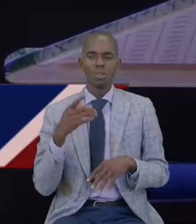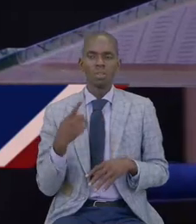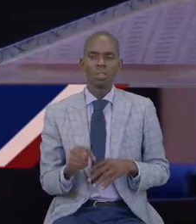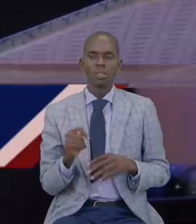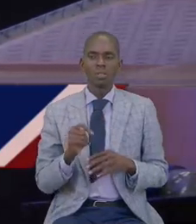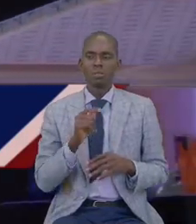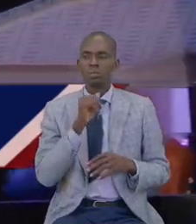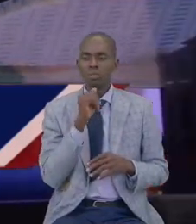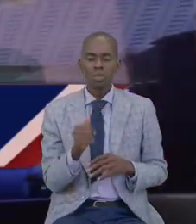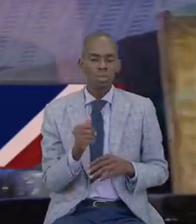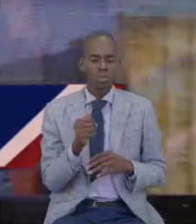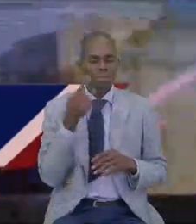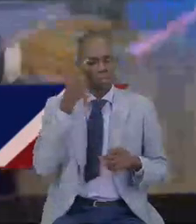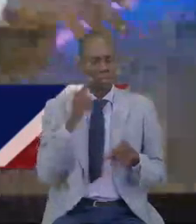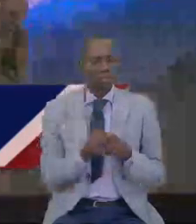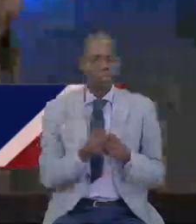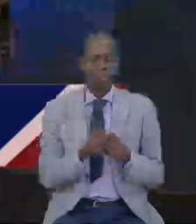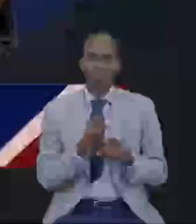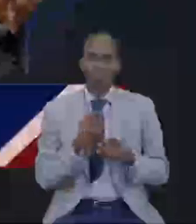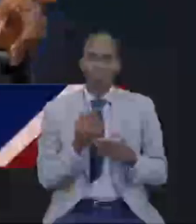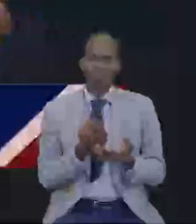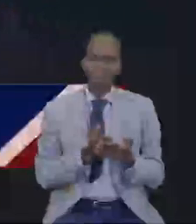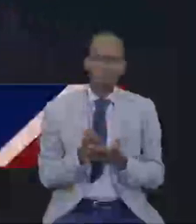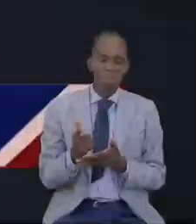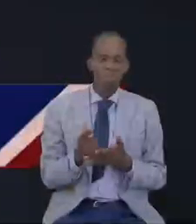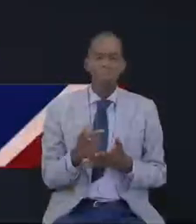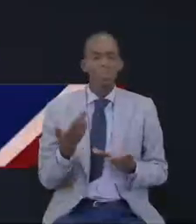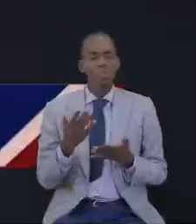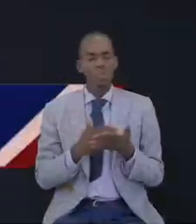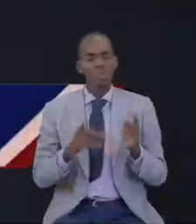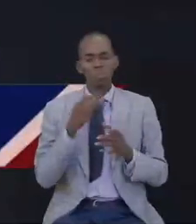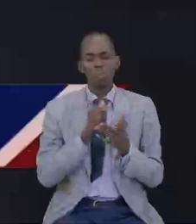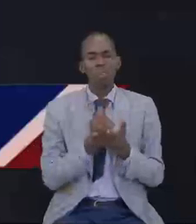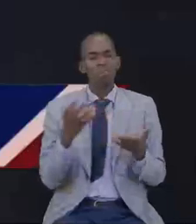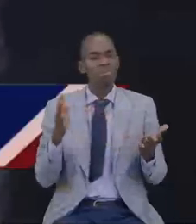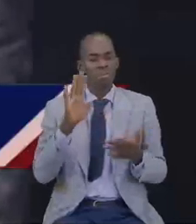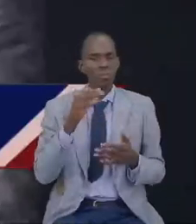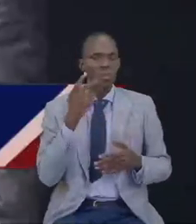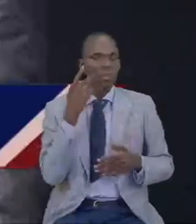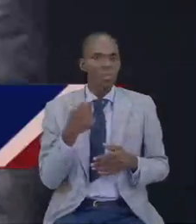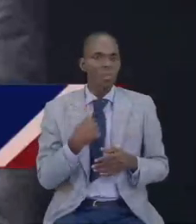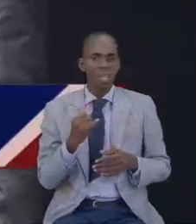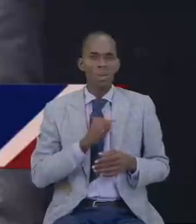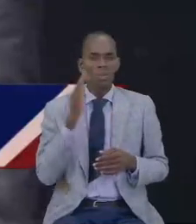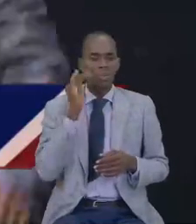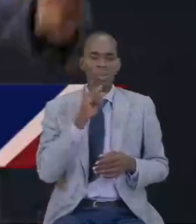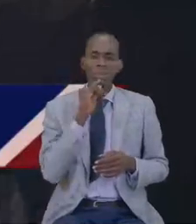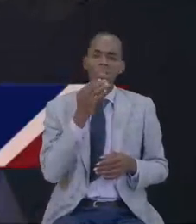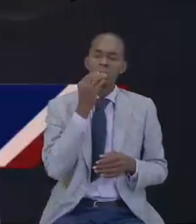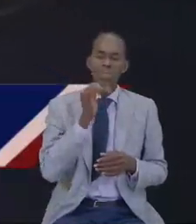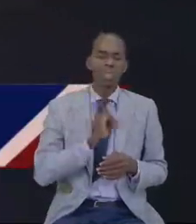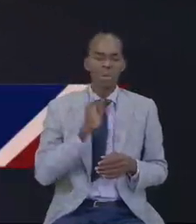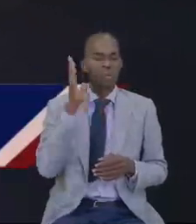pour quelqu'un de dire, un jour, je ne ferai pas. Et il voit les autres qui boivent et dit, d'accord,